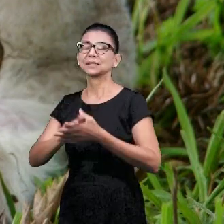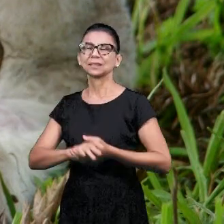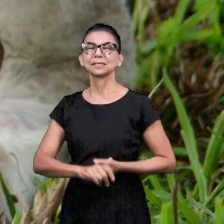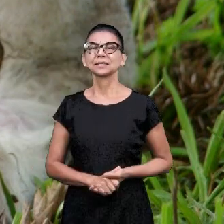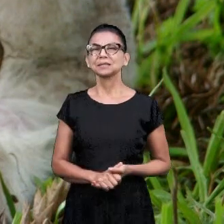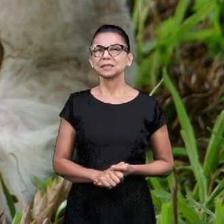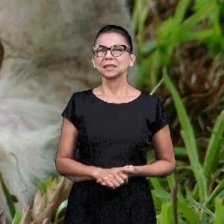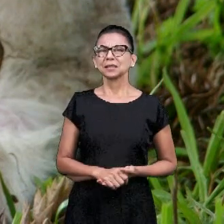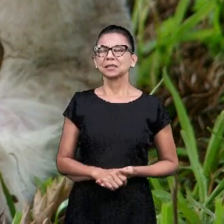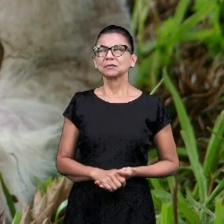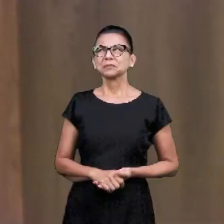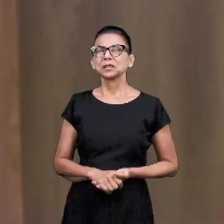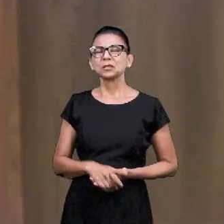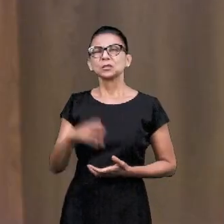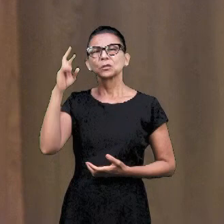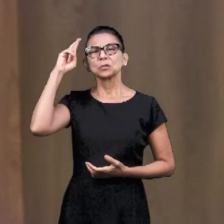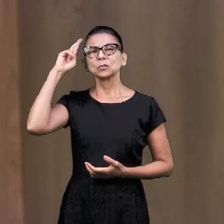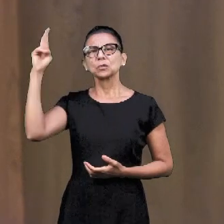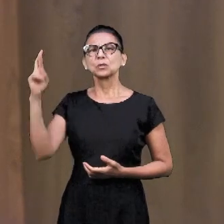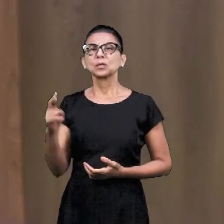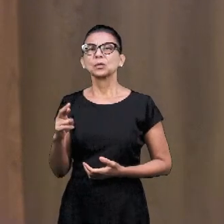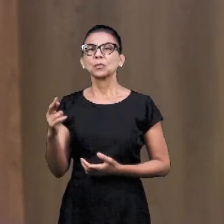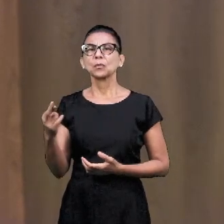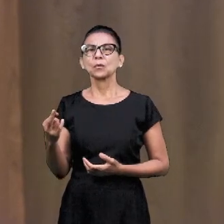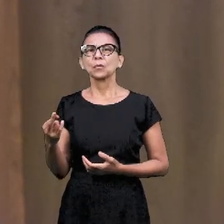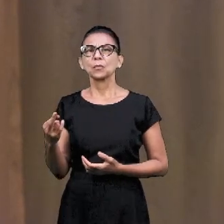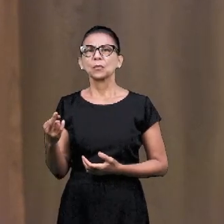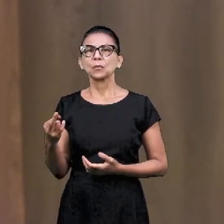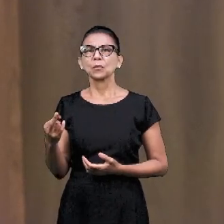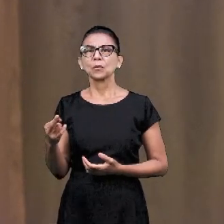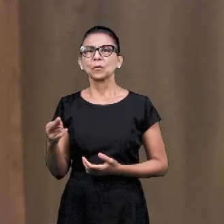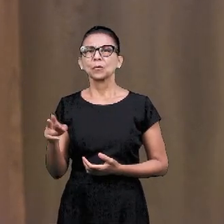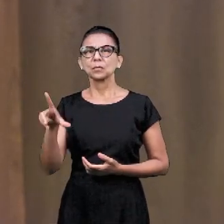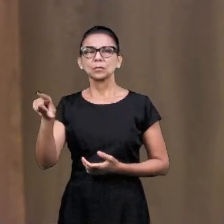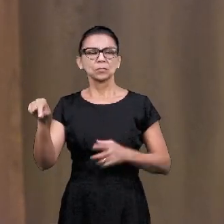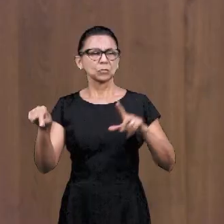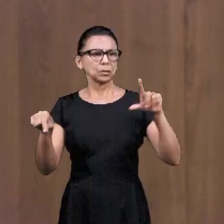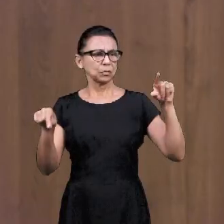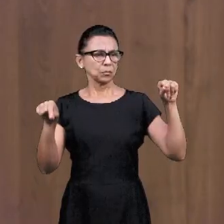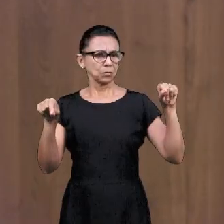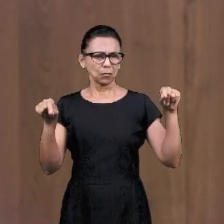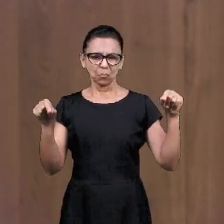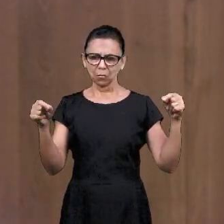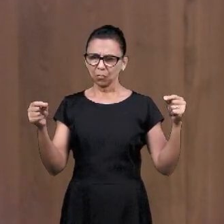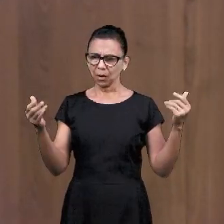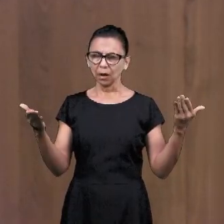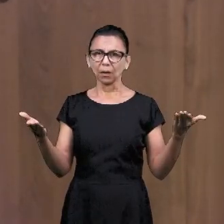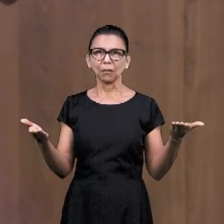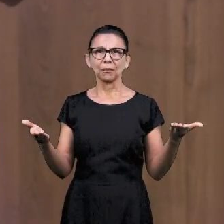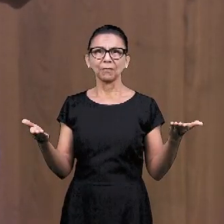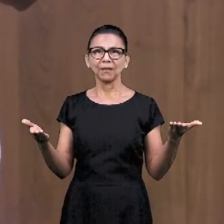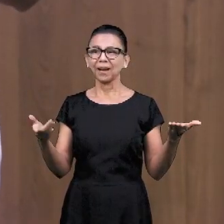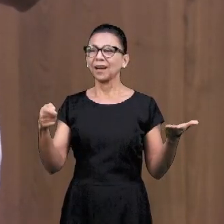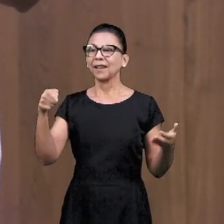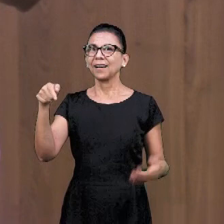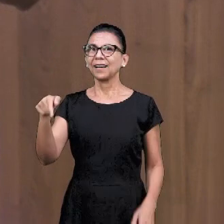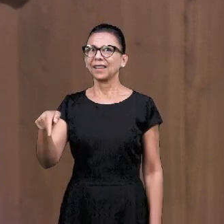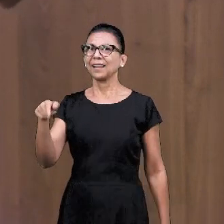a été agréable au Seigneur? L'offrande que le Seigneur a acceptée. Le Seigneur a accepté l'offrande